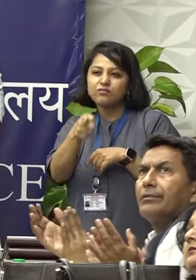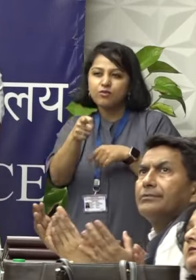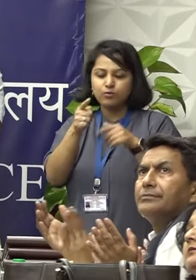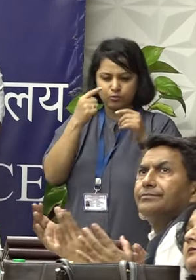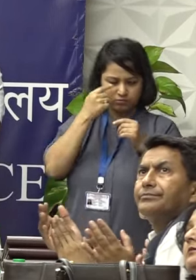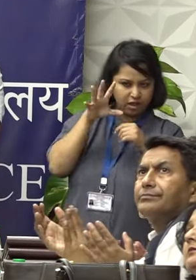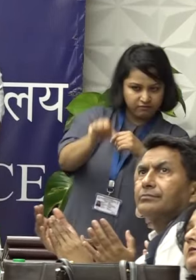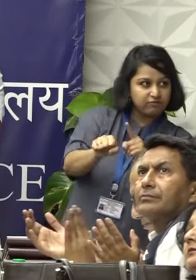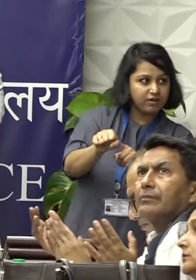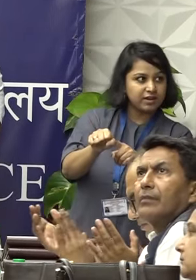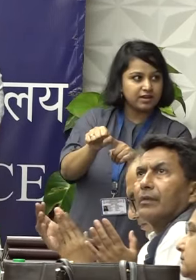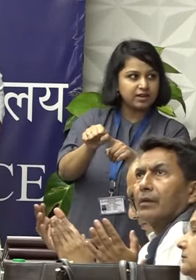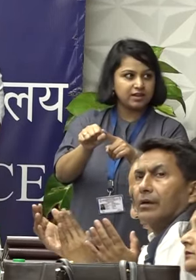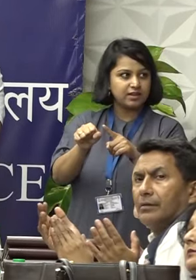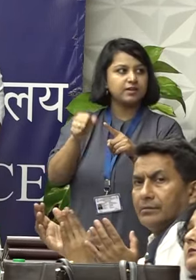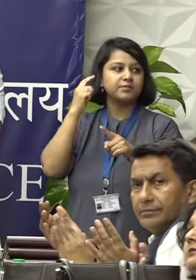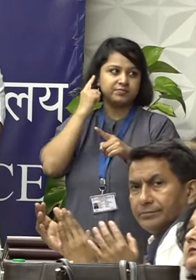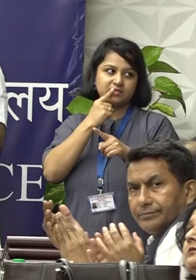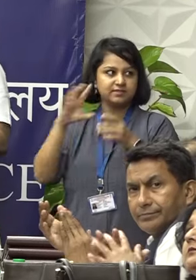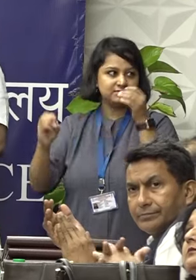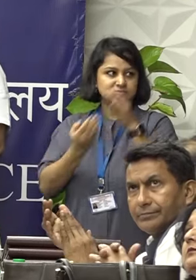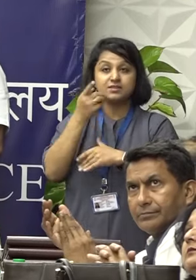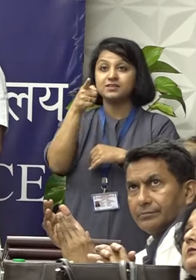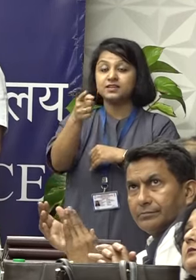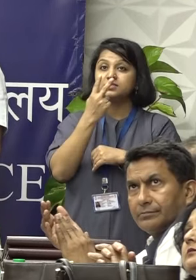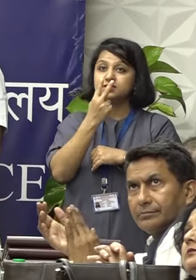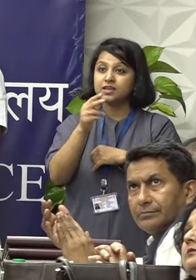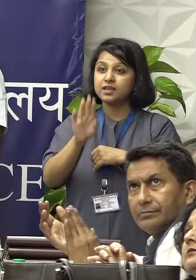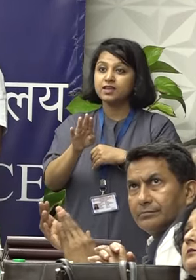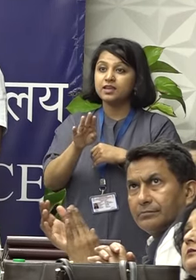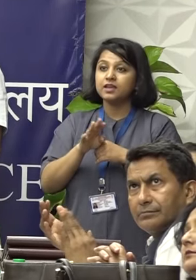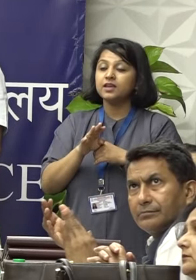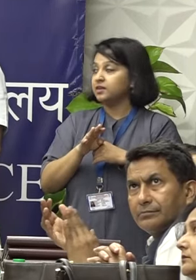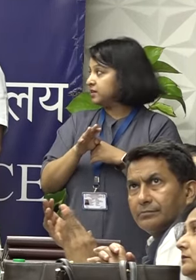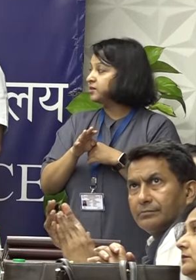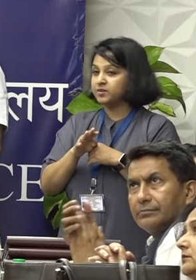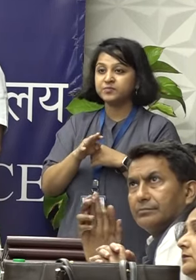में ऑफलाइन प्रशिक्षण कार्यक्रम इनके द्वारा आयोजित किया जाएगा।